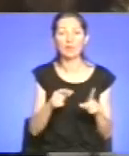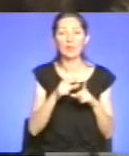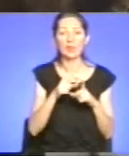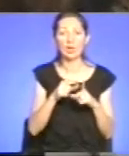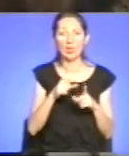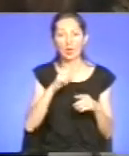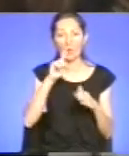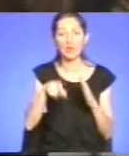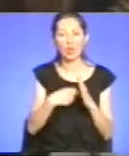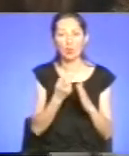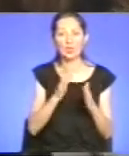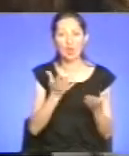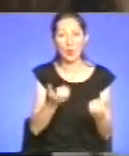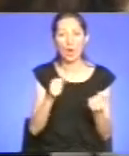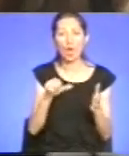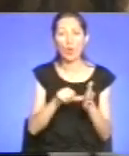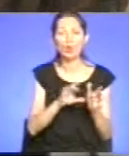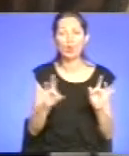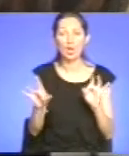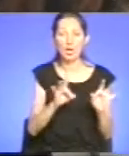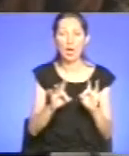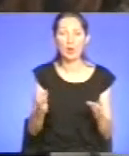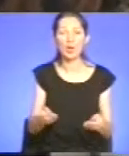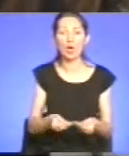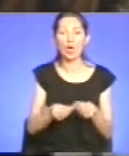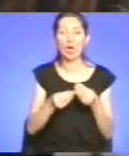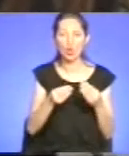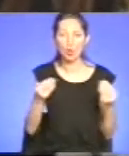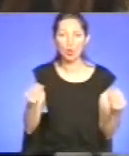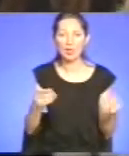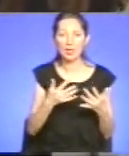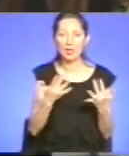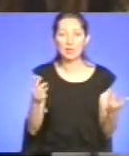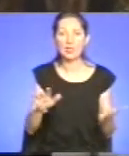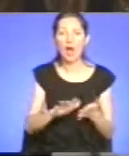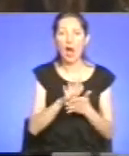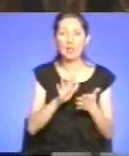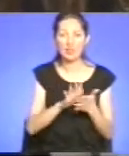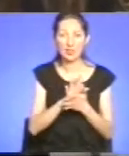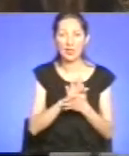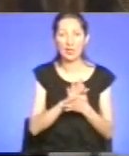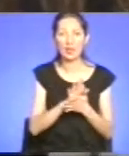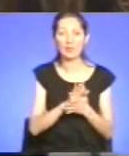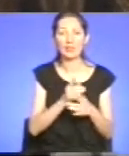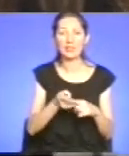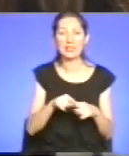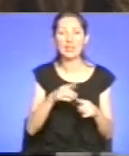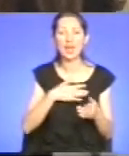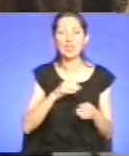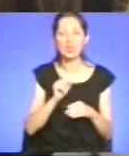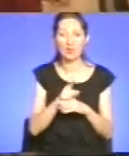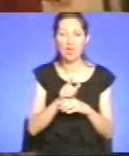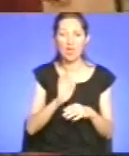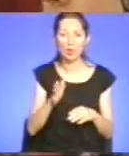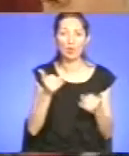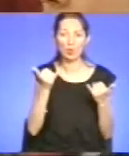відомості, брати участь у рекламі, розносити різні газети. Ну і це наше завдання буде